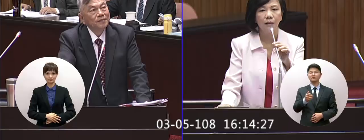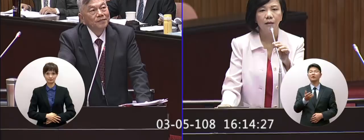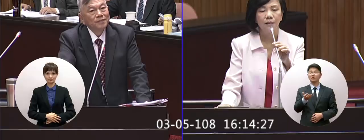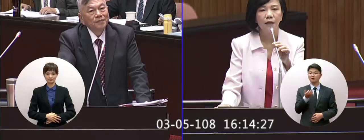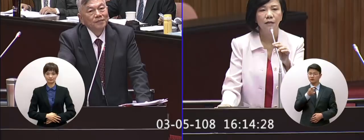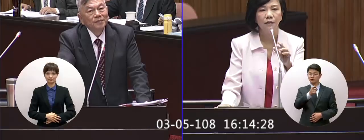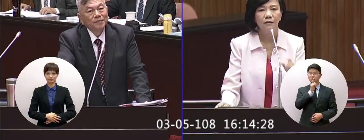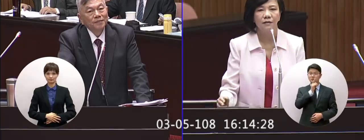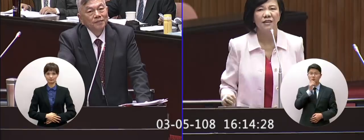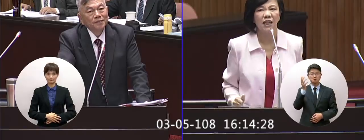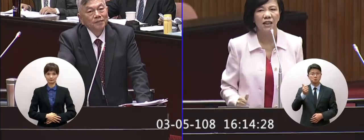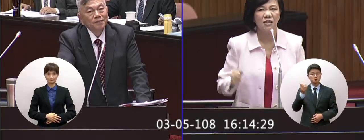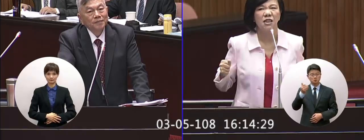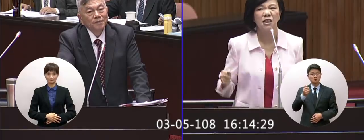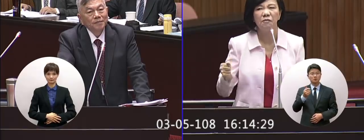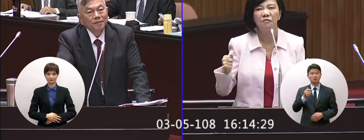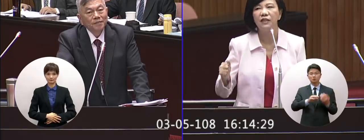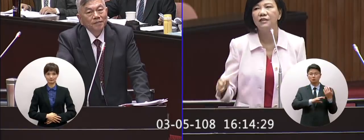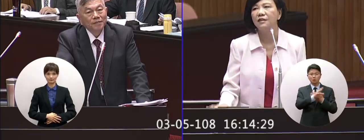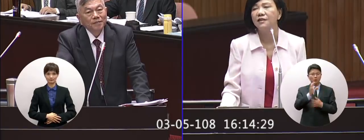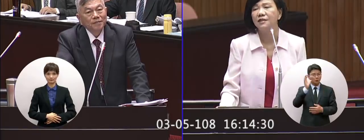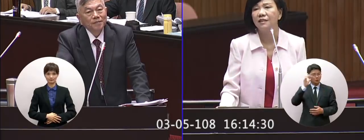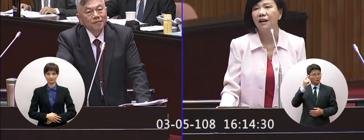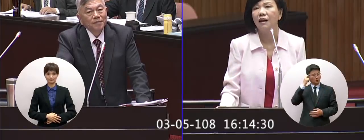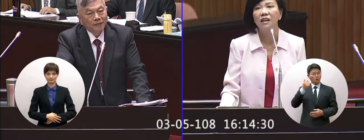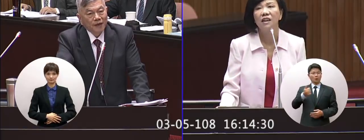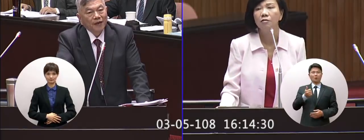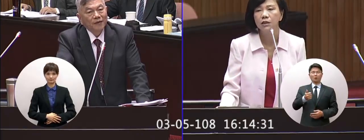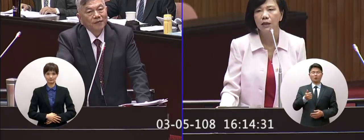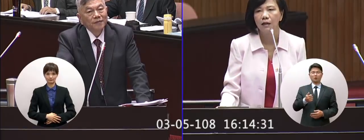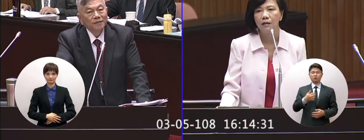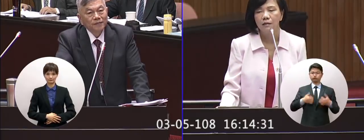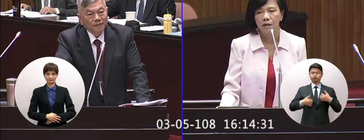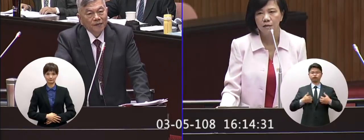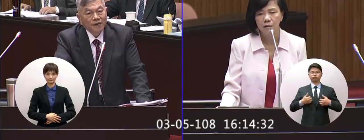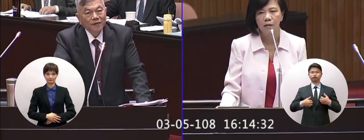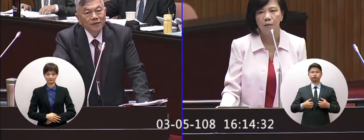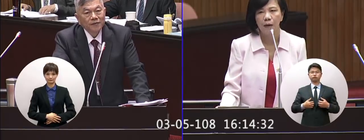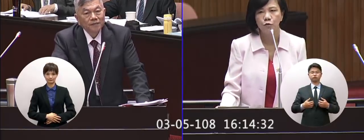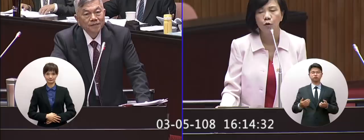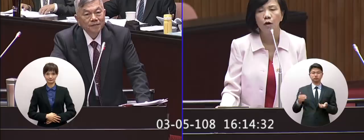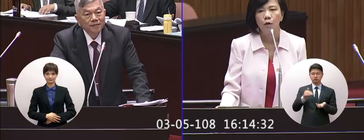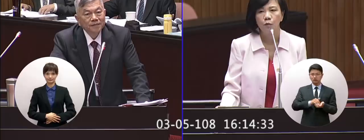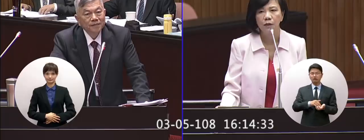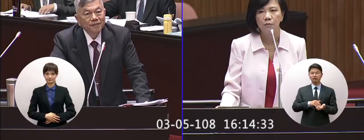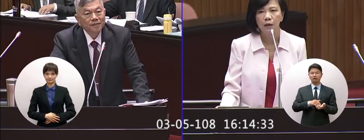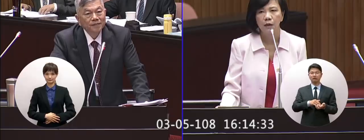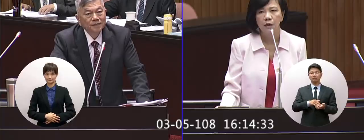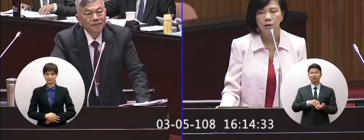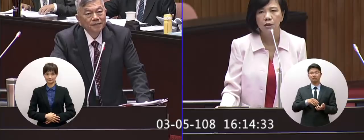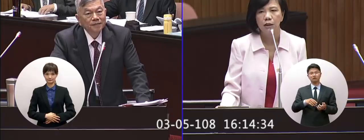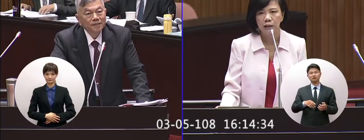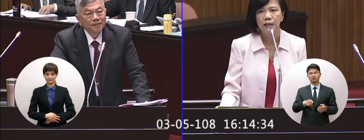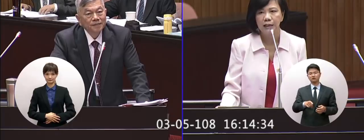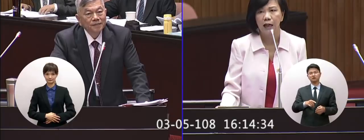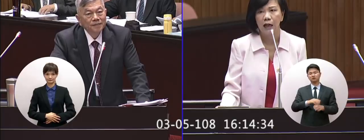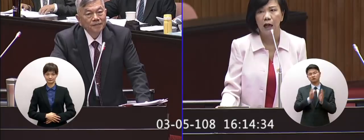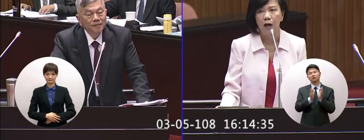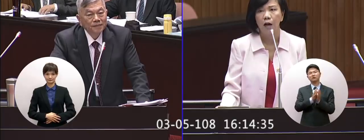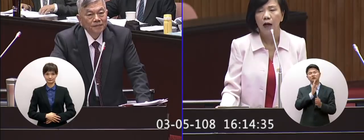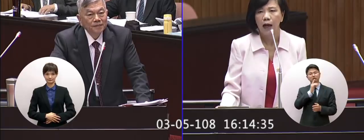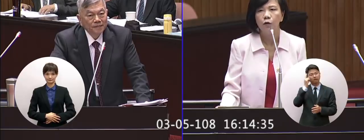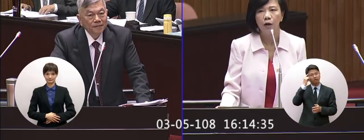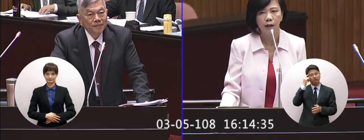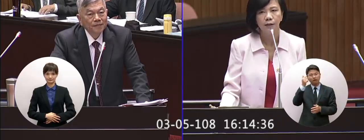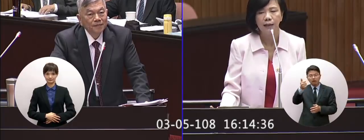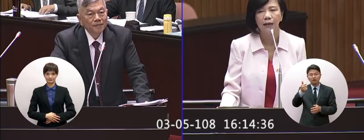听起来让人家振奋人心呐，哈，很高兴呐。但是坦白说，我认为这是理想，